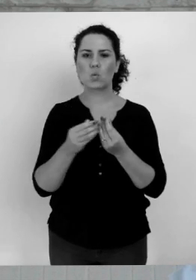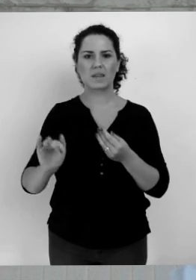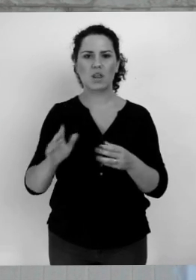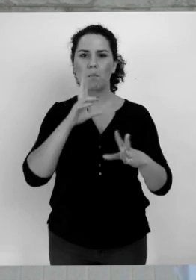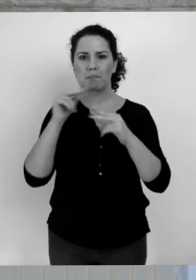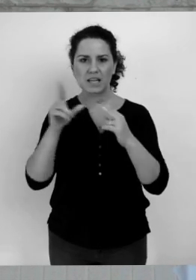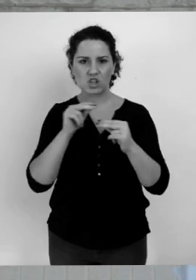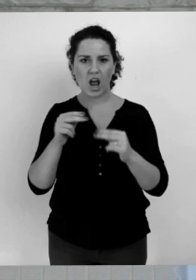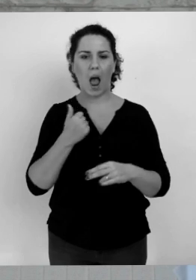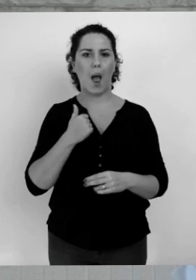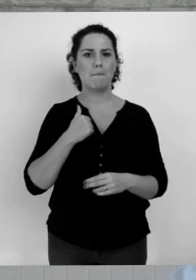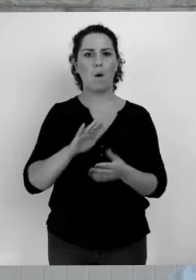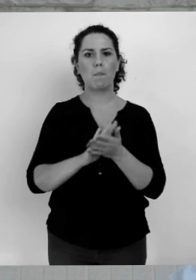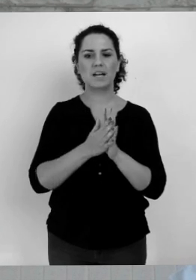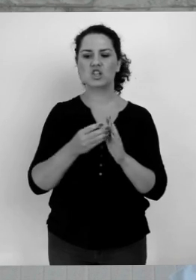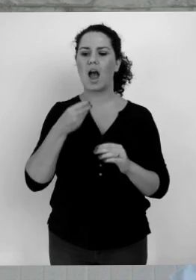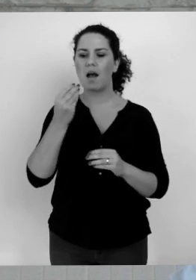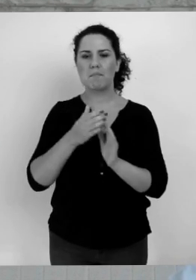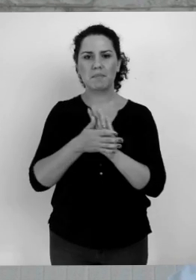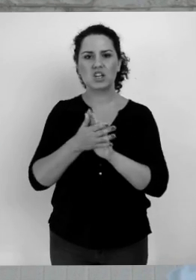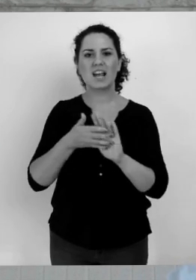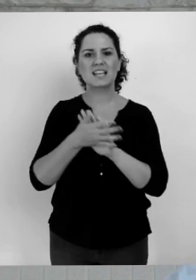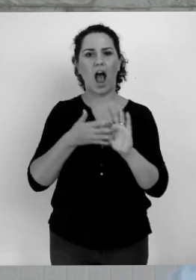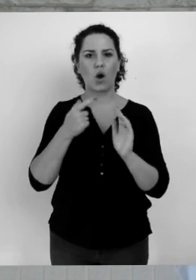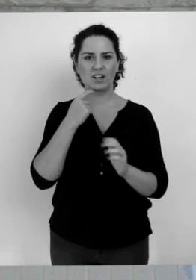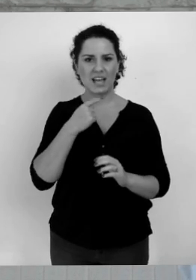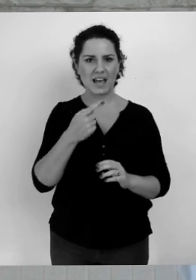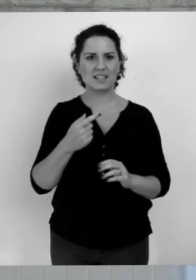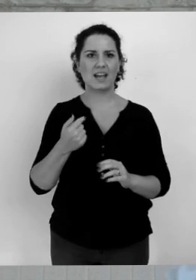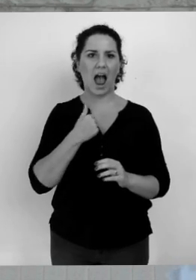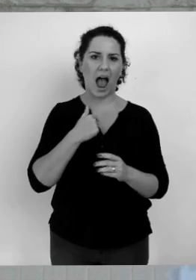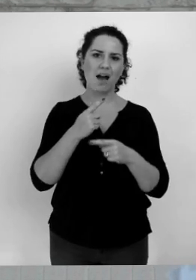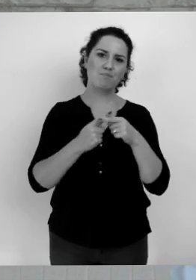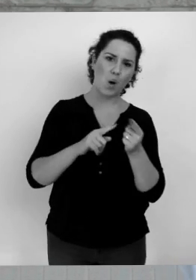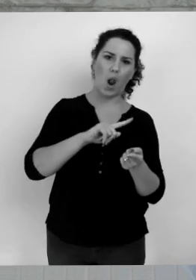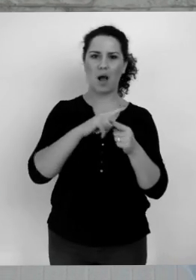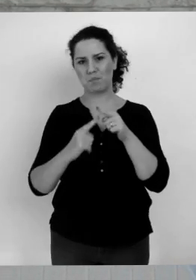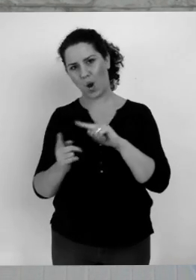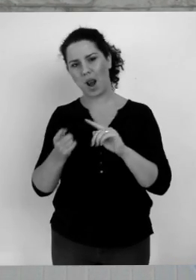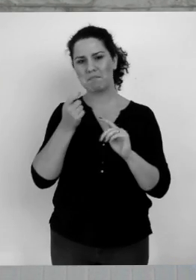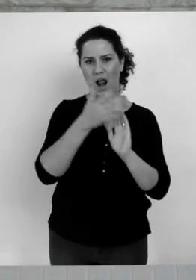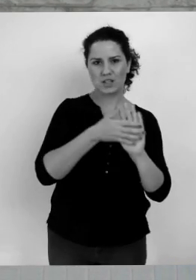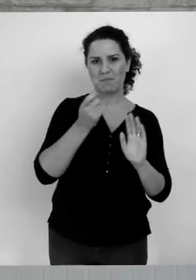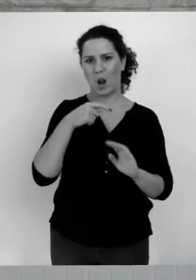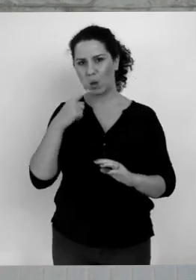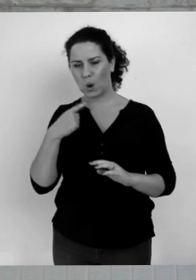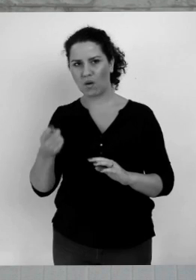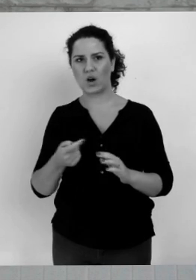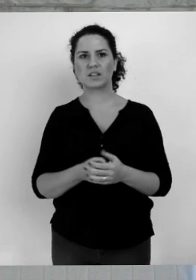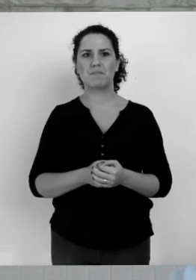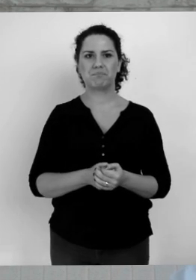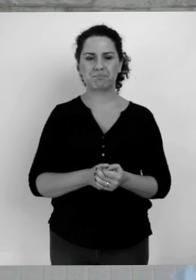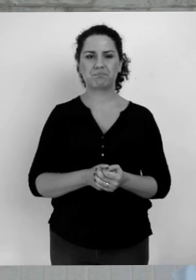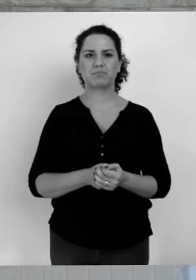prišali. A moje muži prišali na znakovni jezik. A ja sam prišala i bola malo na znakovni